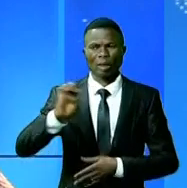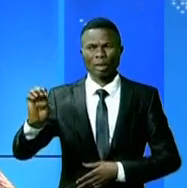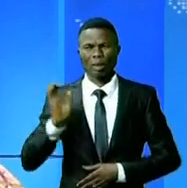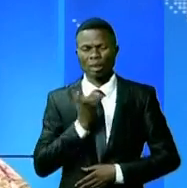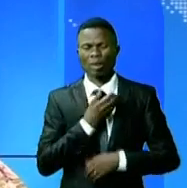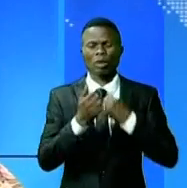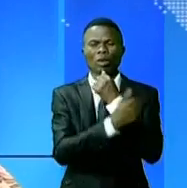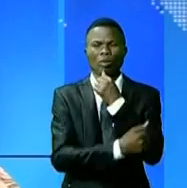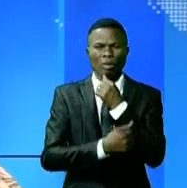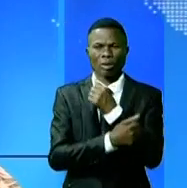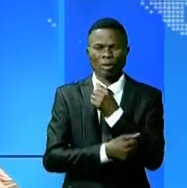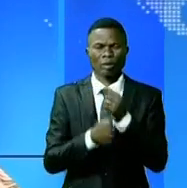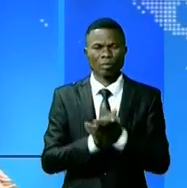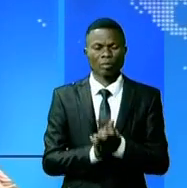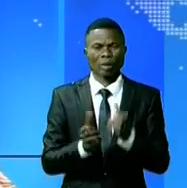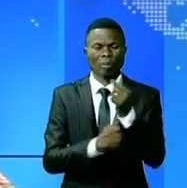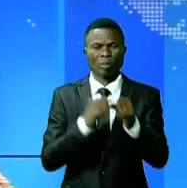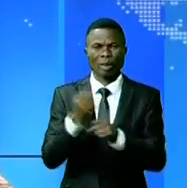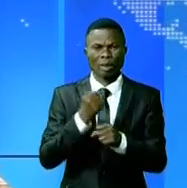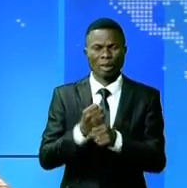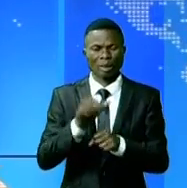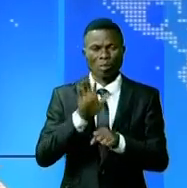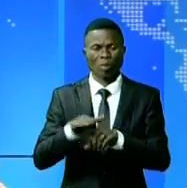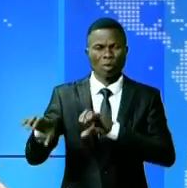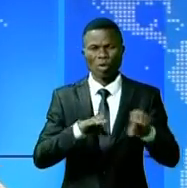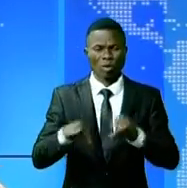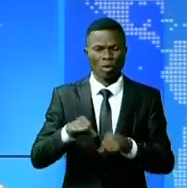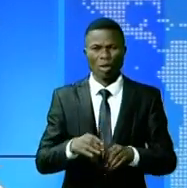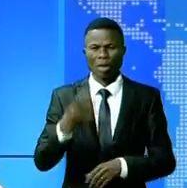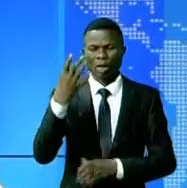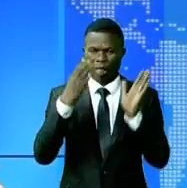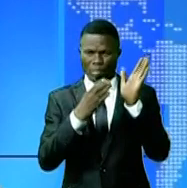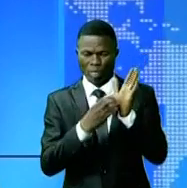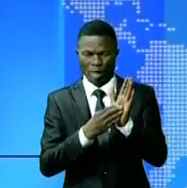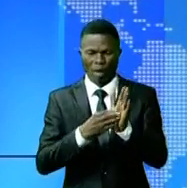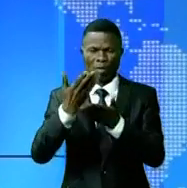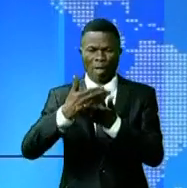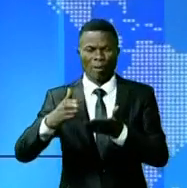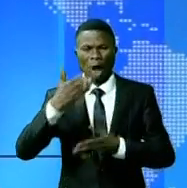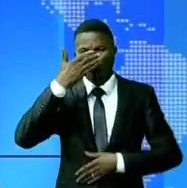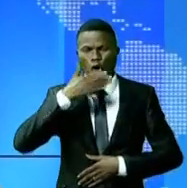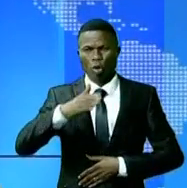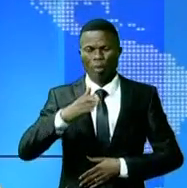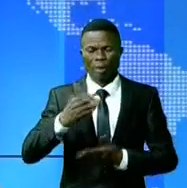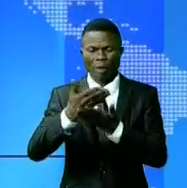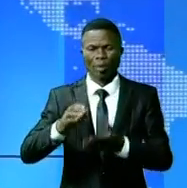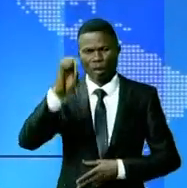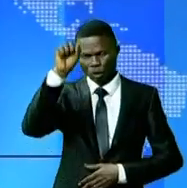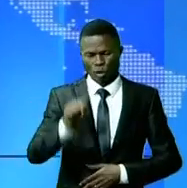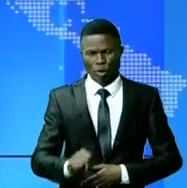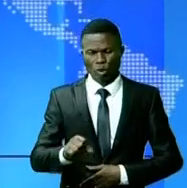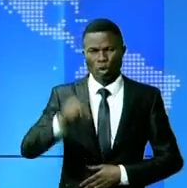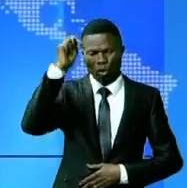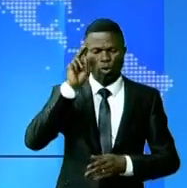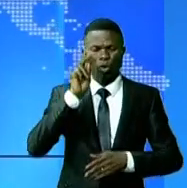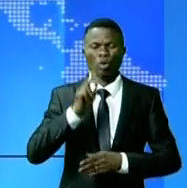de notre pays, le prestataire de services multidisciplinaires de 9 zones de santé de la partie sud du Nord Kivu sont à l'école